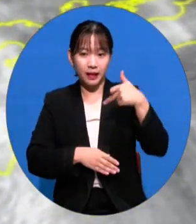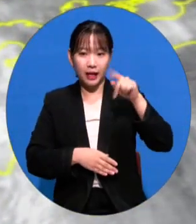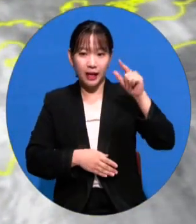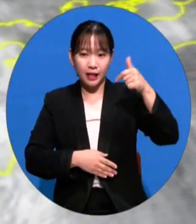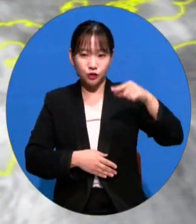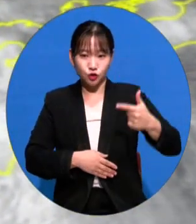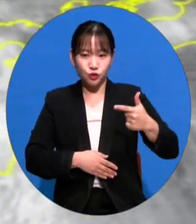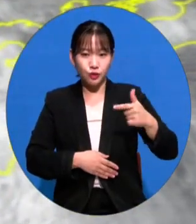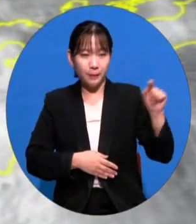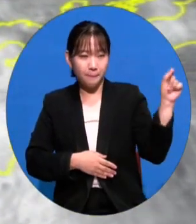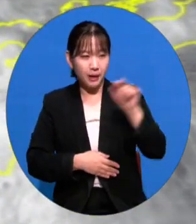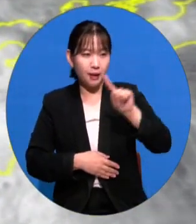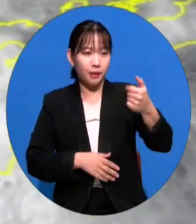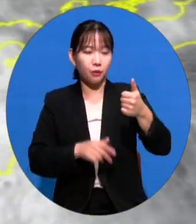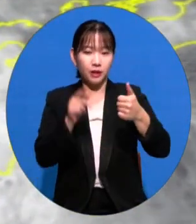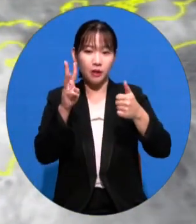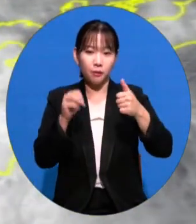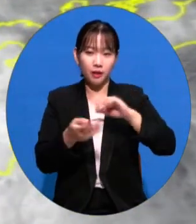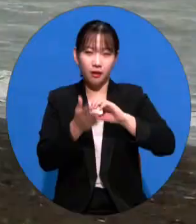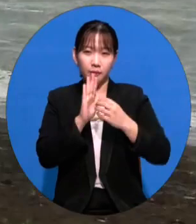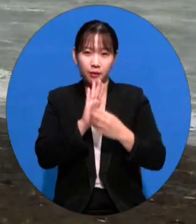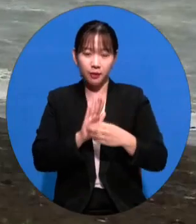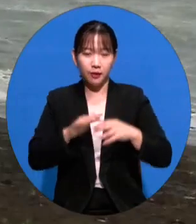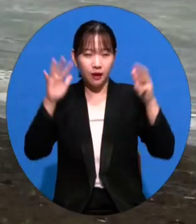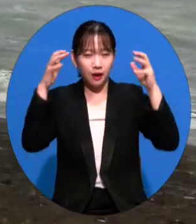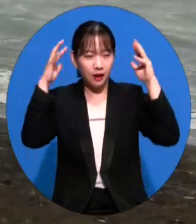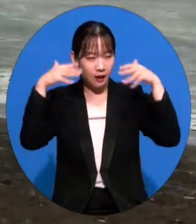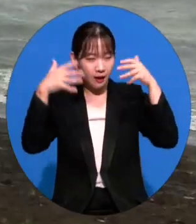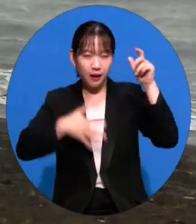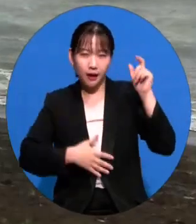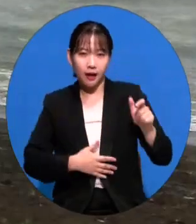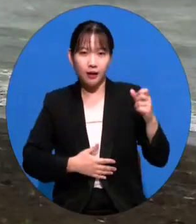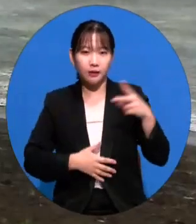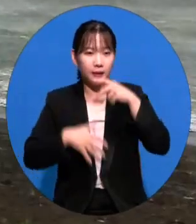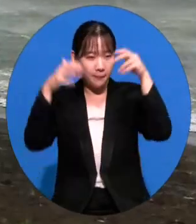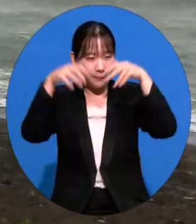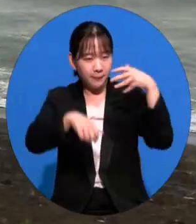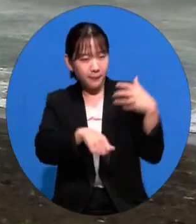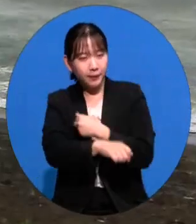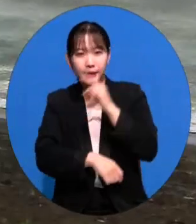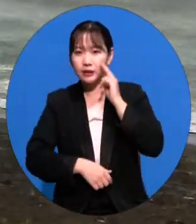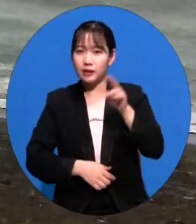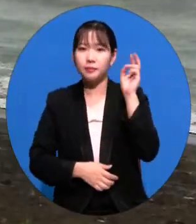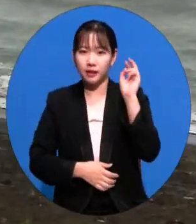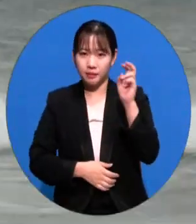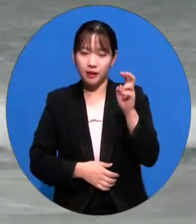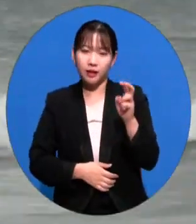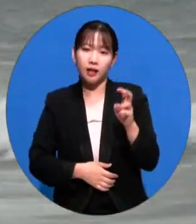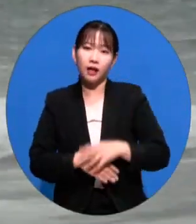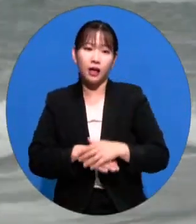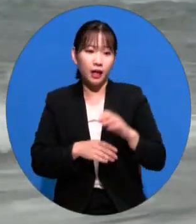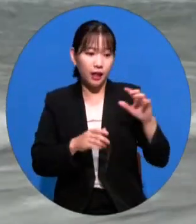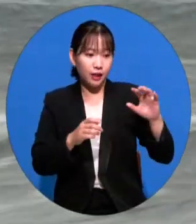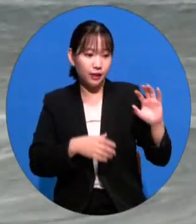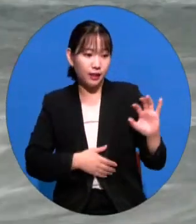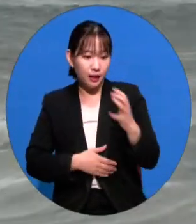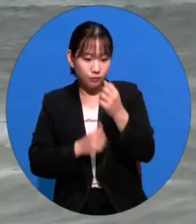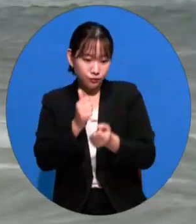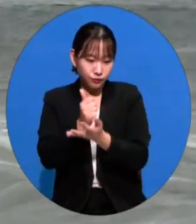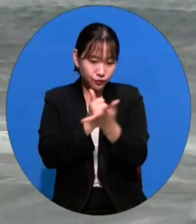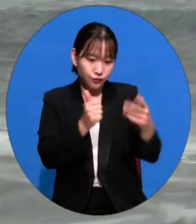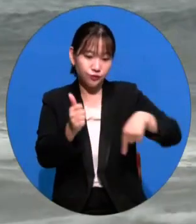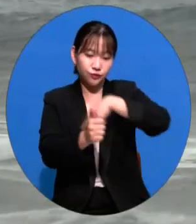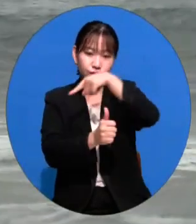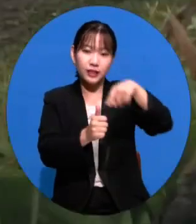카눈은 시속 150km에 달하는 강풍과 기록적인 폭우가 예상됩니다. 태풍 영향권은 300km,